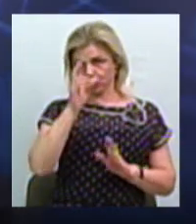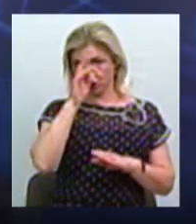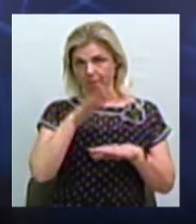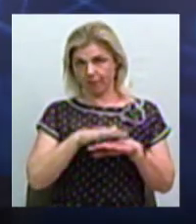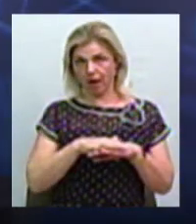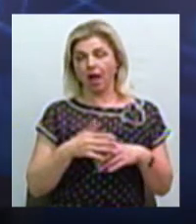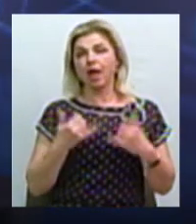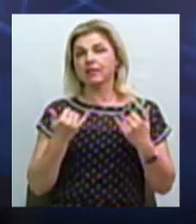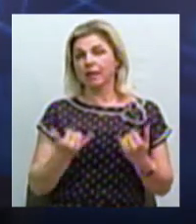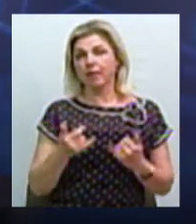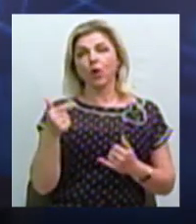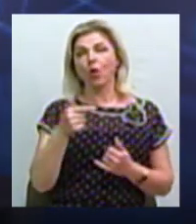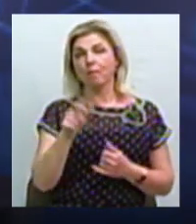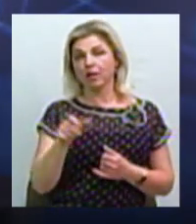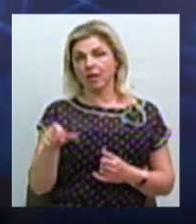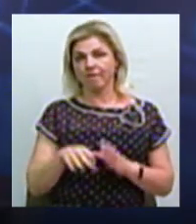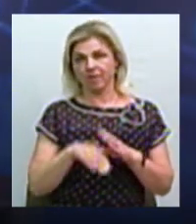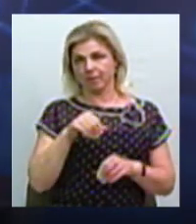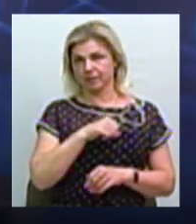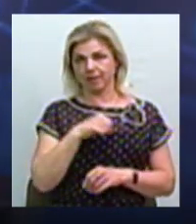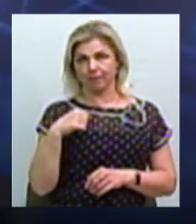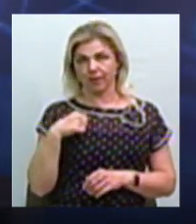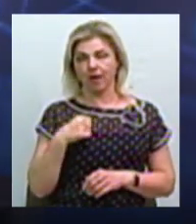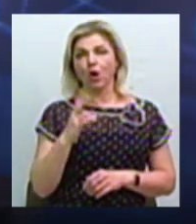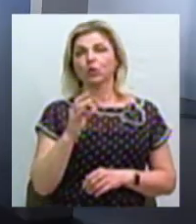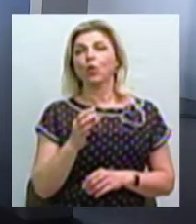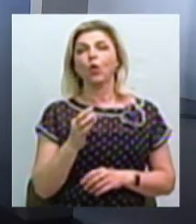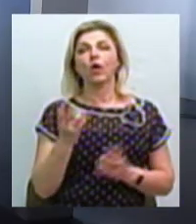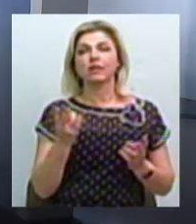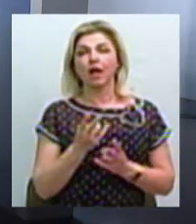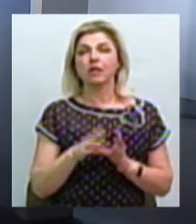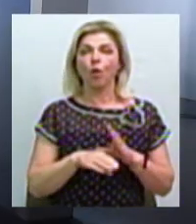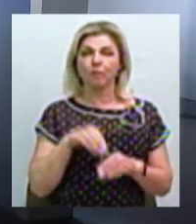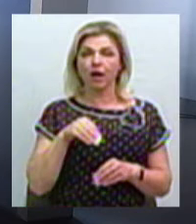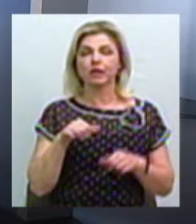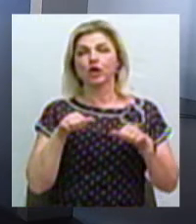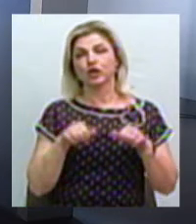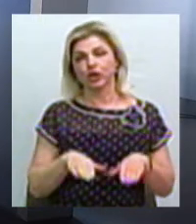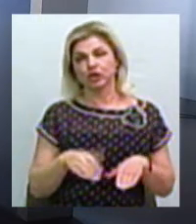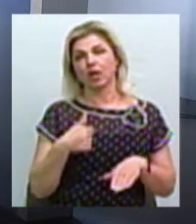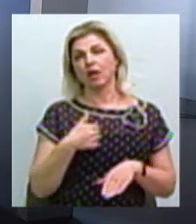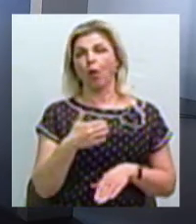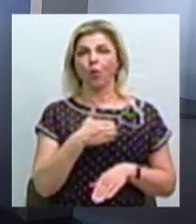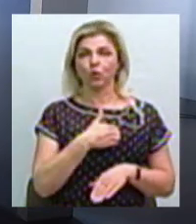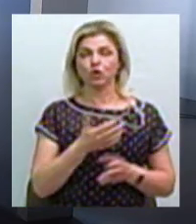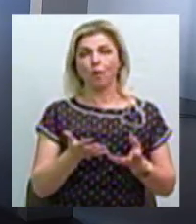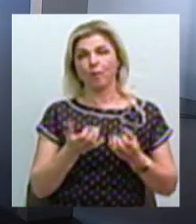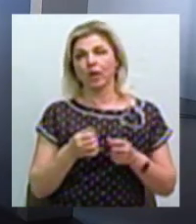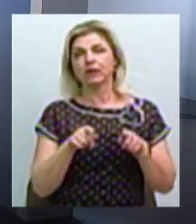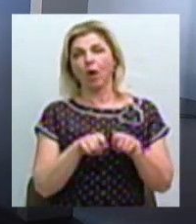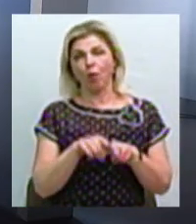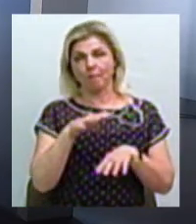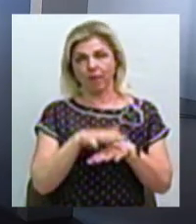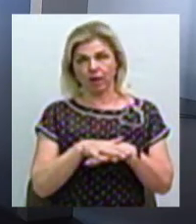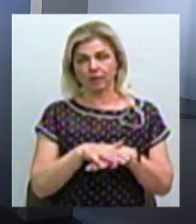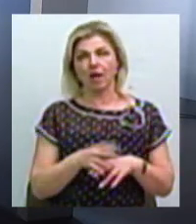Ощадбанк. Відтепер громадяни обирають самі. Але мало обрати і вирішити, що я бажаю отримувати там в такому-то банку.